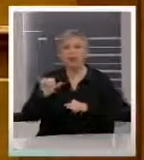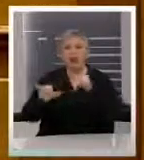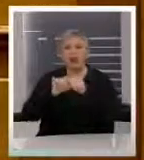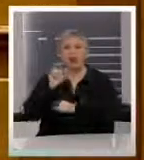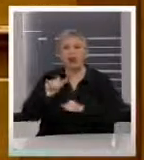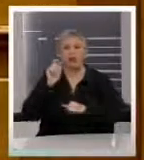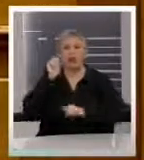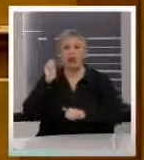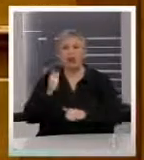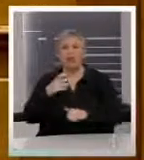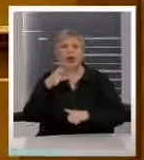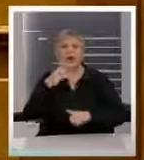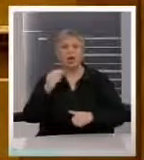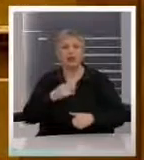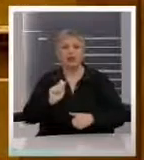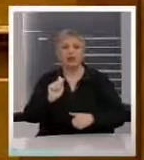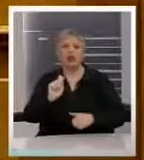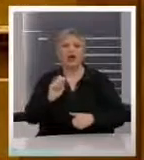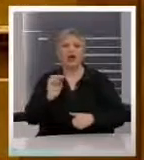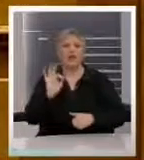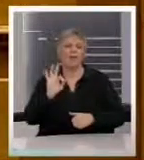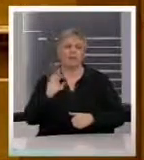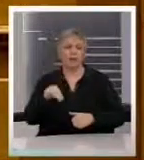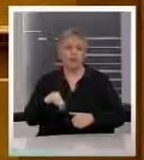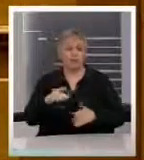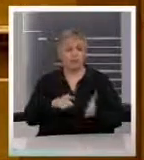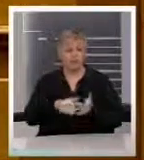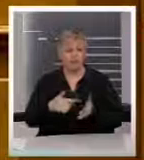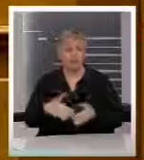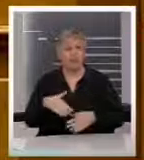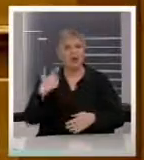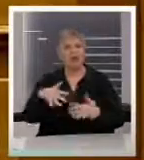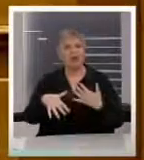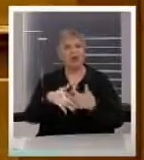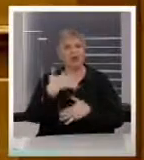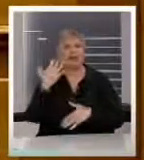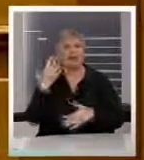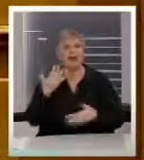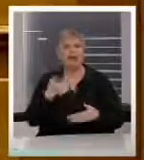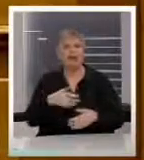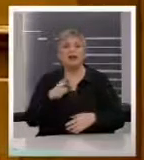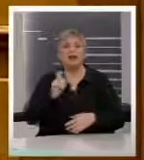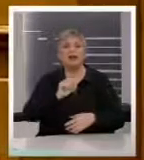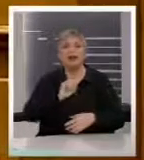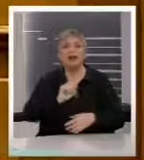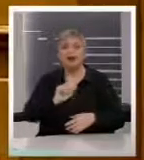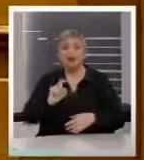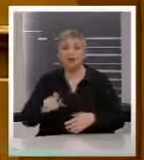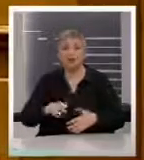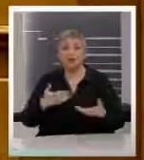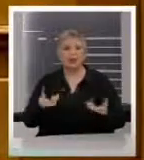η αλήθεια. Πού πήγαν τα λεφτά? Πού πήγανε το ΚΑΣ? Τα 15 εκατομμύρια του Ταμείου του Χρηματοκιβωτίου